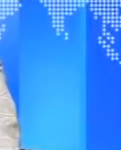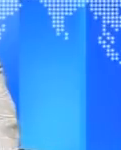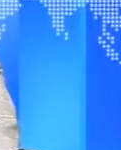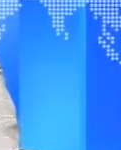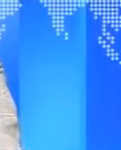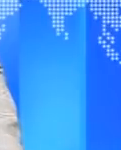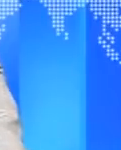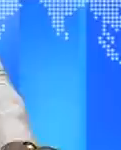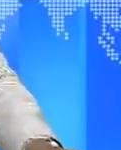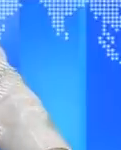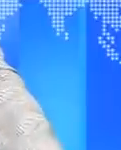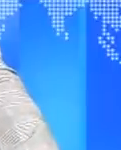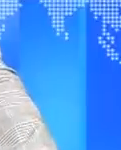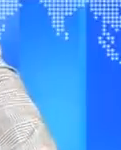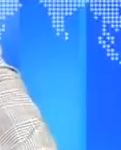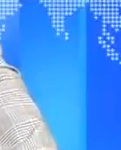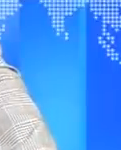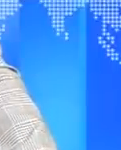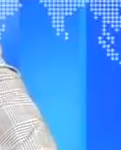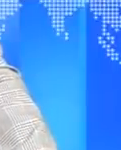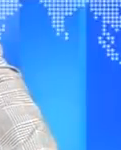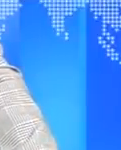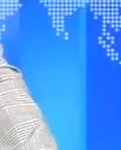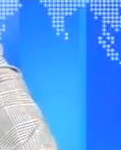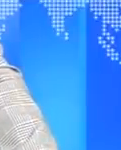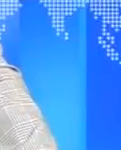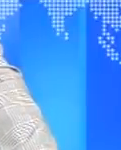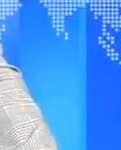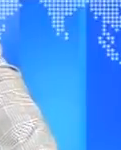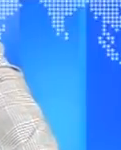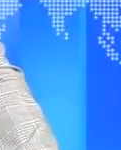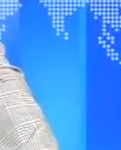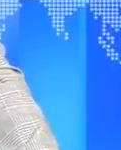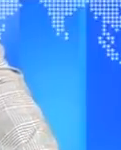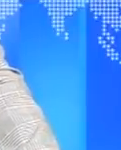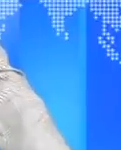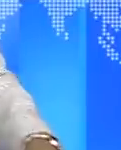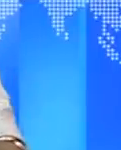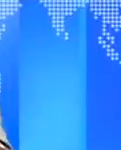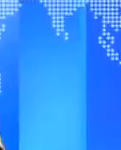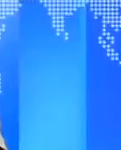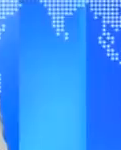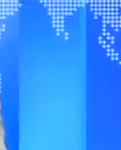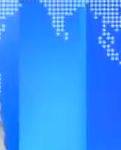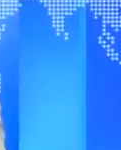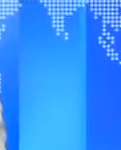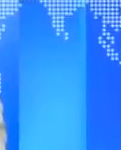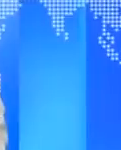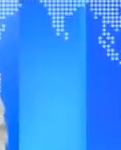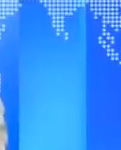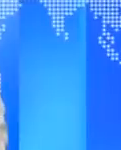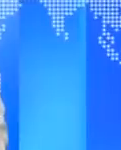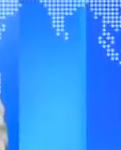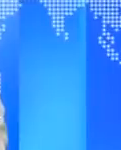en direct sur ce plateau le ministre de la Communication et porte-parole du gouvernement, qui va nous lire le